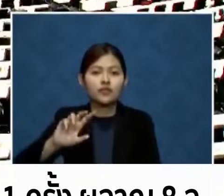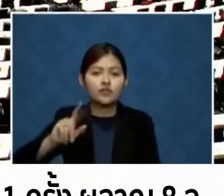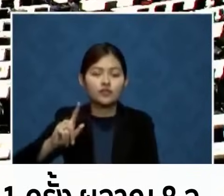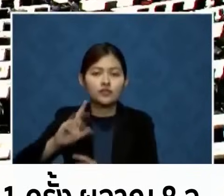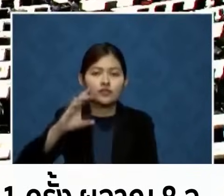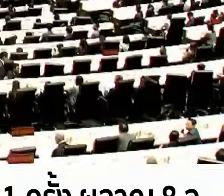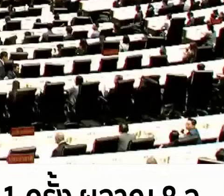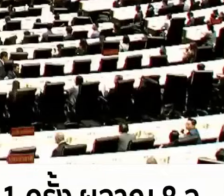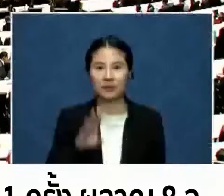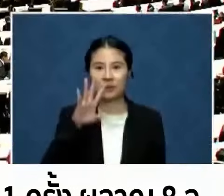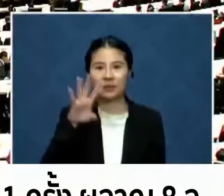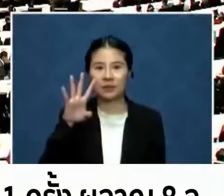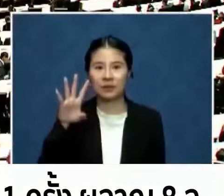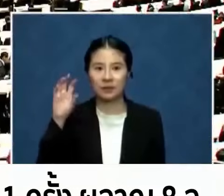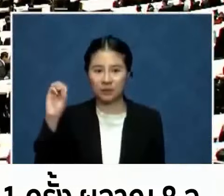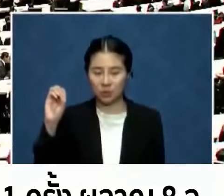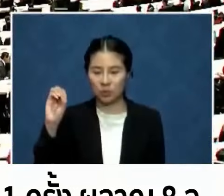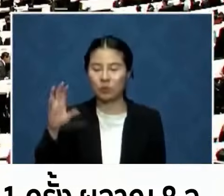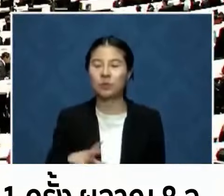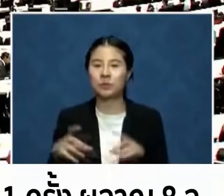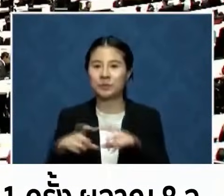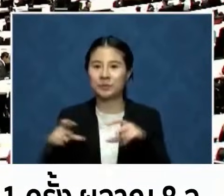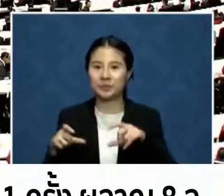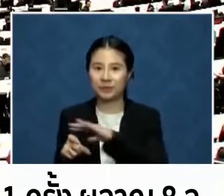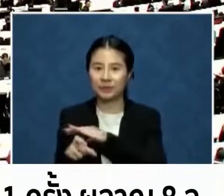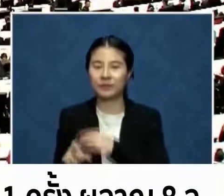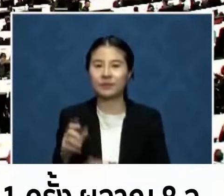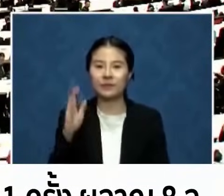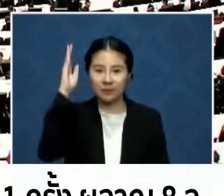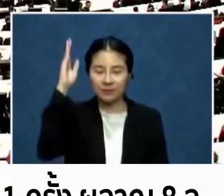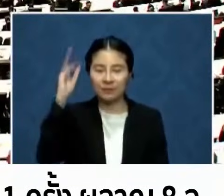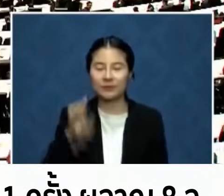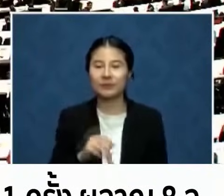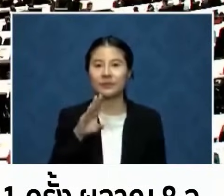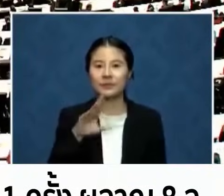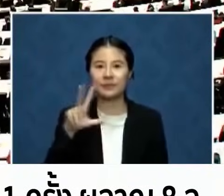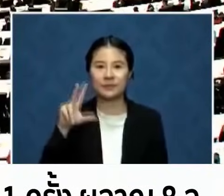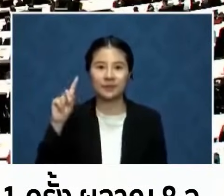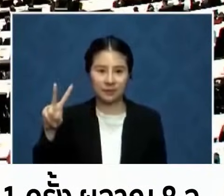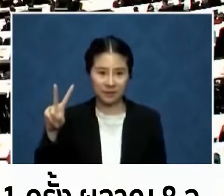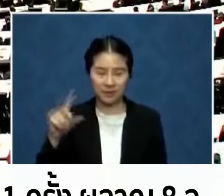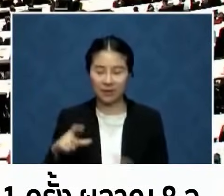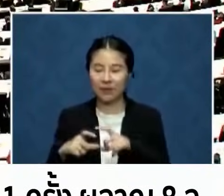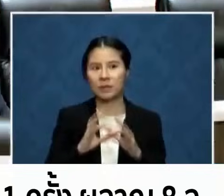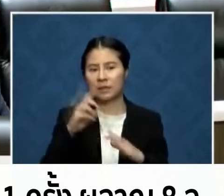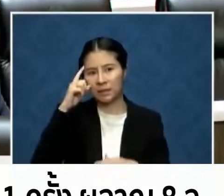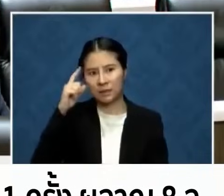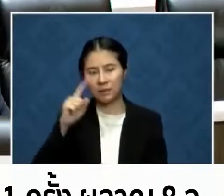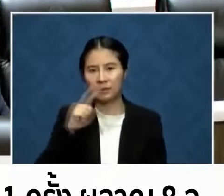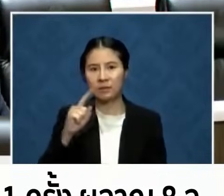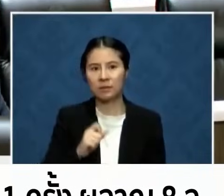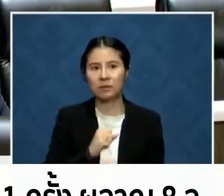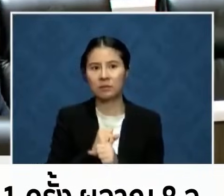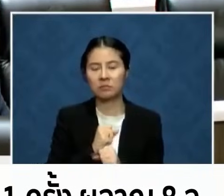ตั้งตนอยู่ในความพร้อมขั้นสูงสุดตลอดเวลาคือลักษณะเหมือนแบบเปิดวอร์เกมสะพานแล้วใช่มั้ยที่คุณอนุสรณ์เนี่ยตั้งคำถามไว้